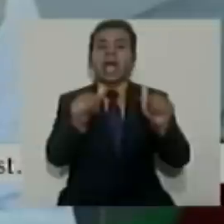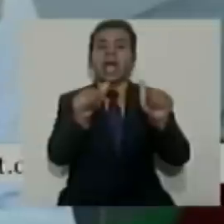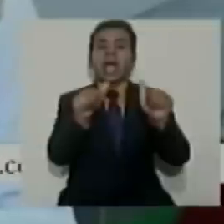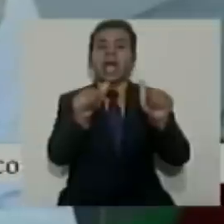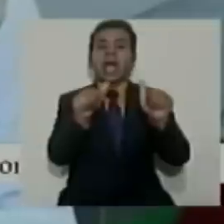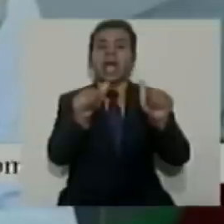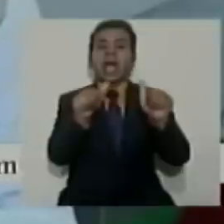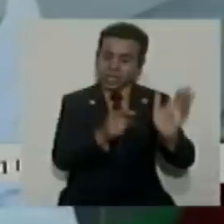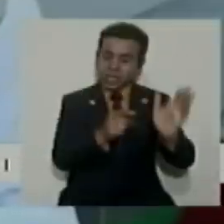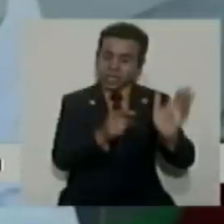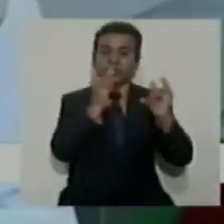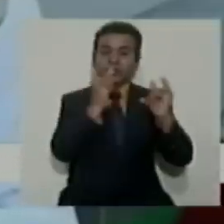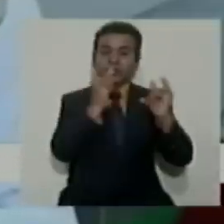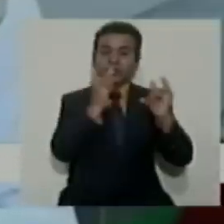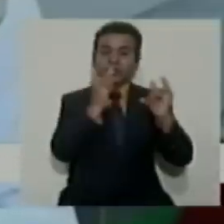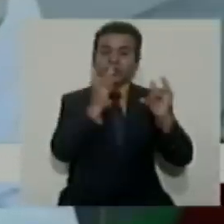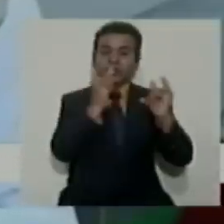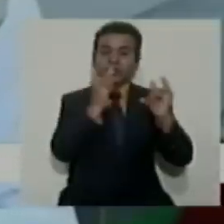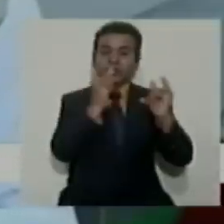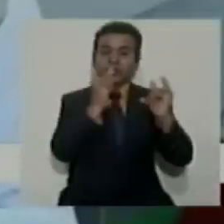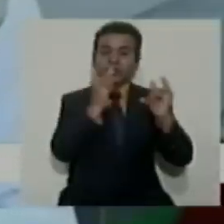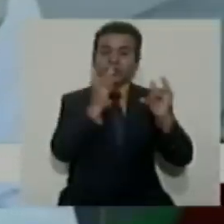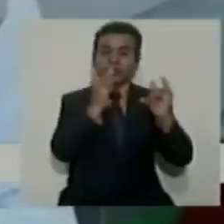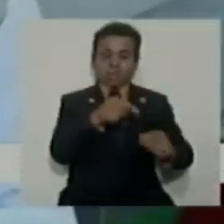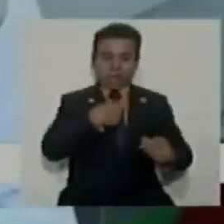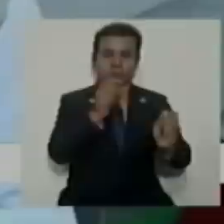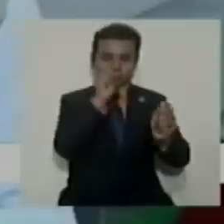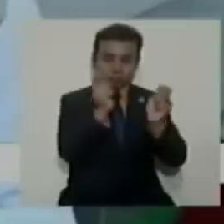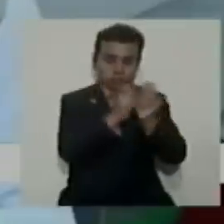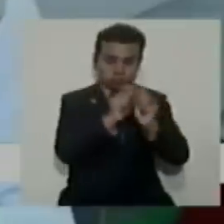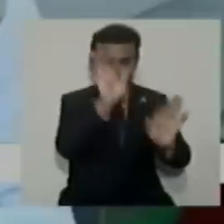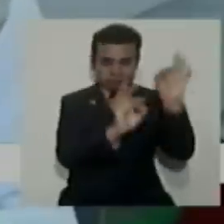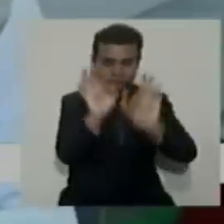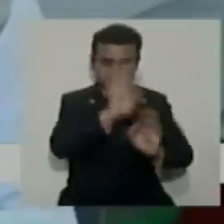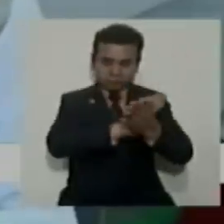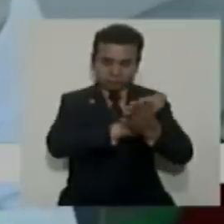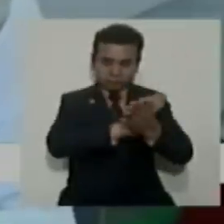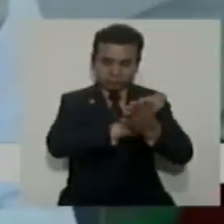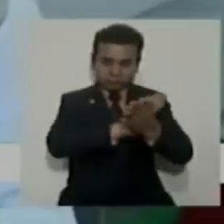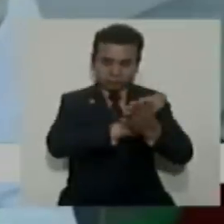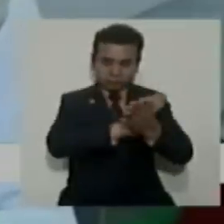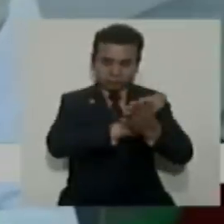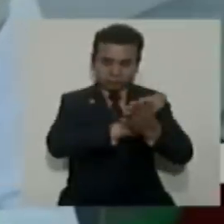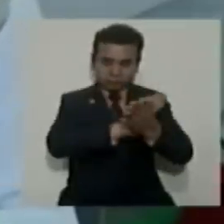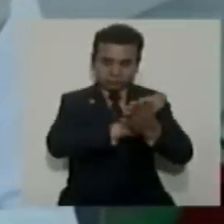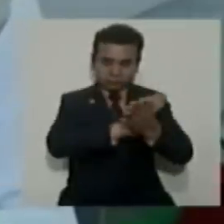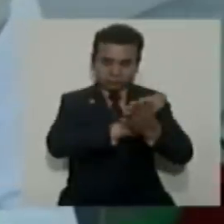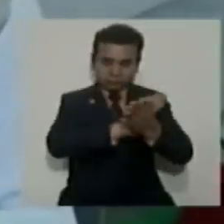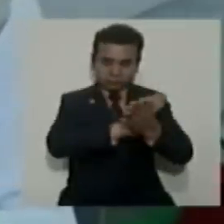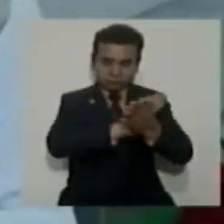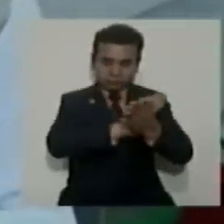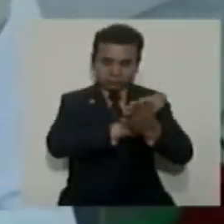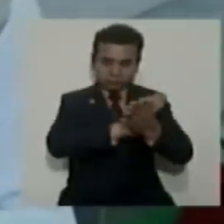সংখ্যা অর্থাৎ উপজেলা জেলা ডিভিশন এবং ঢাকা সহ প্রায় 25000 এবং